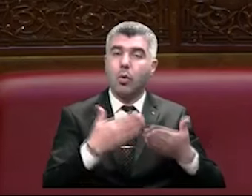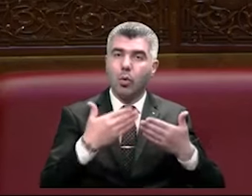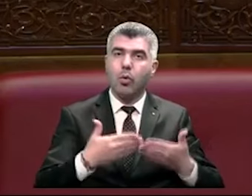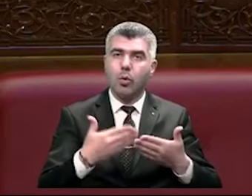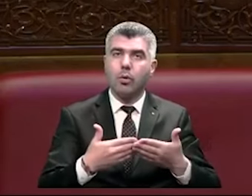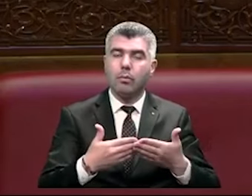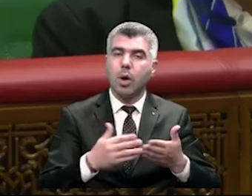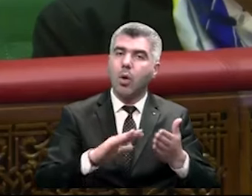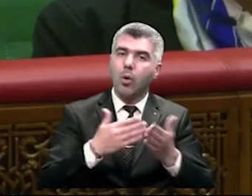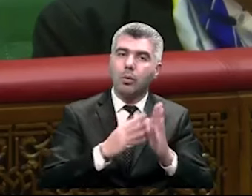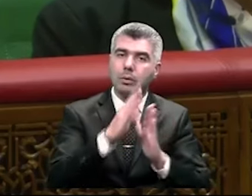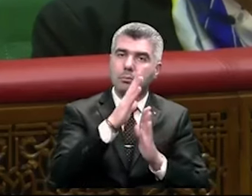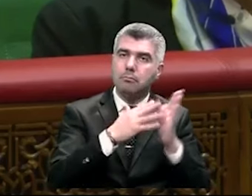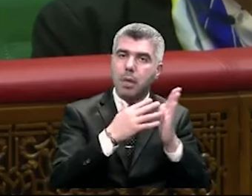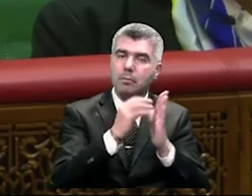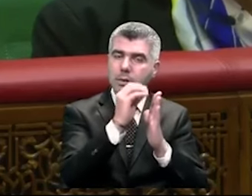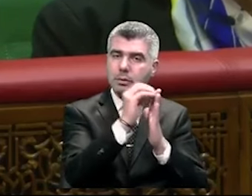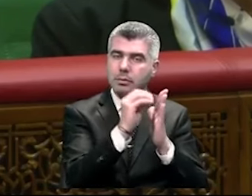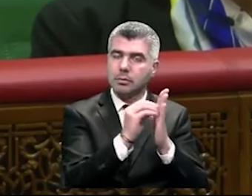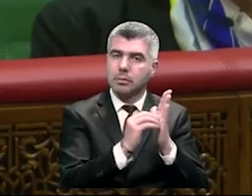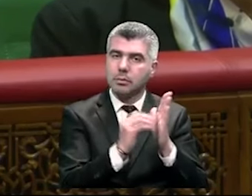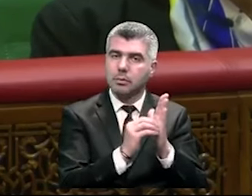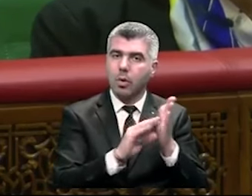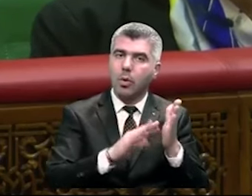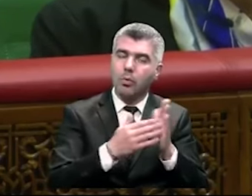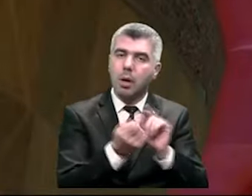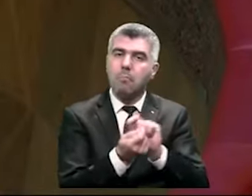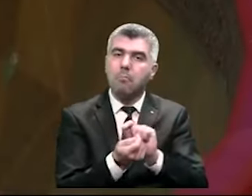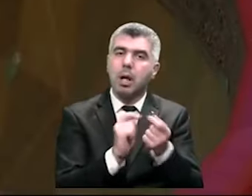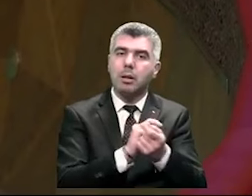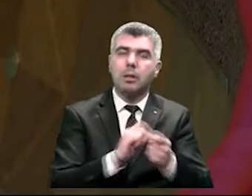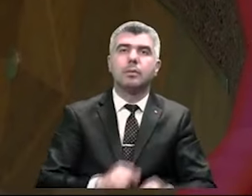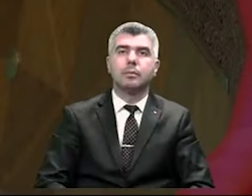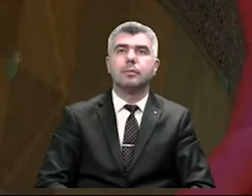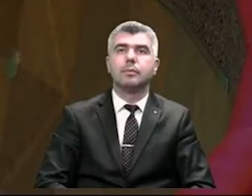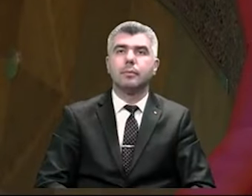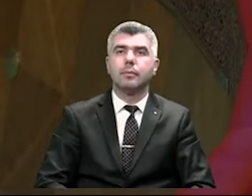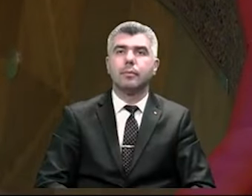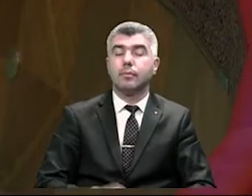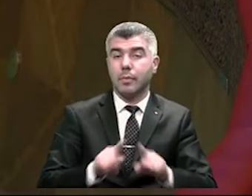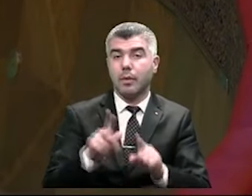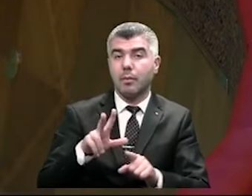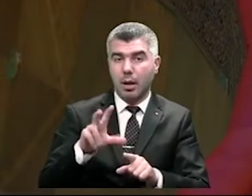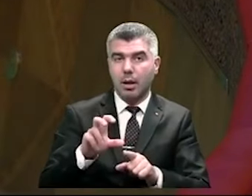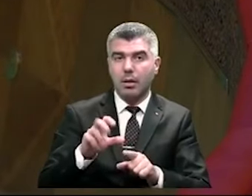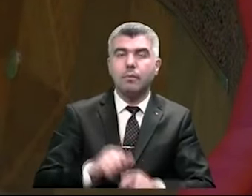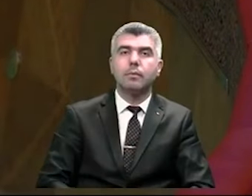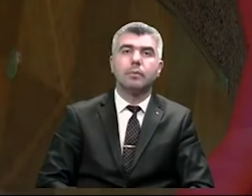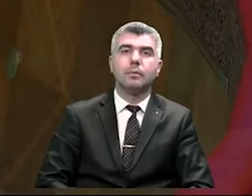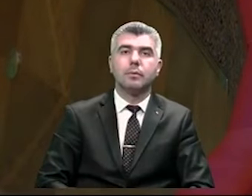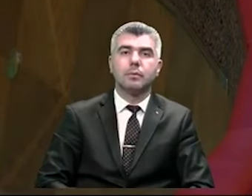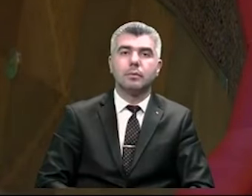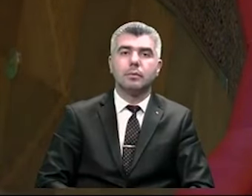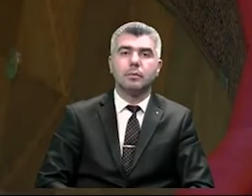وهي اللي داخله اليوم في الجوهر ديال هذا التحول ديال ديال المنظومه كتعرفوا بان